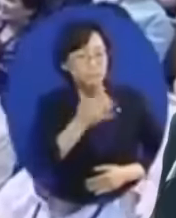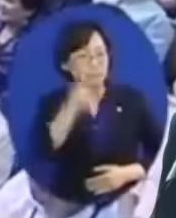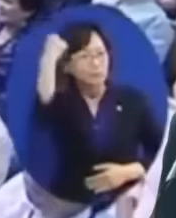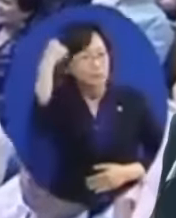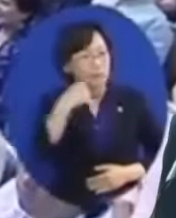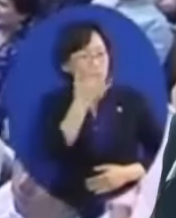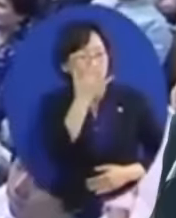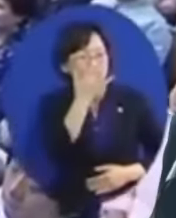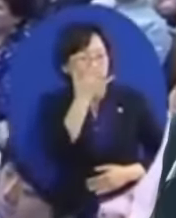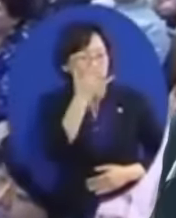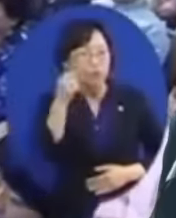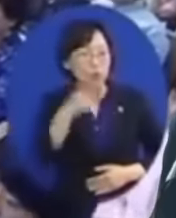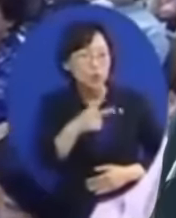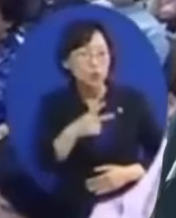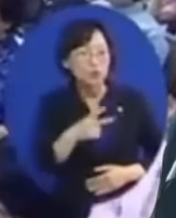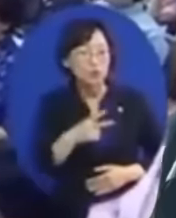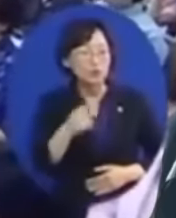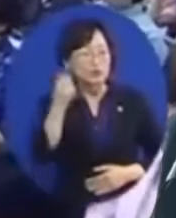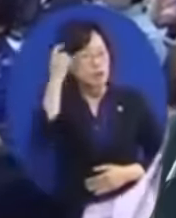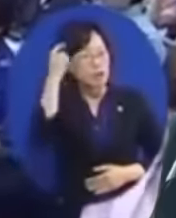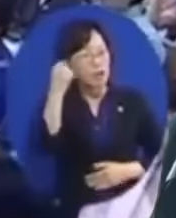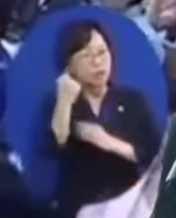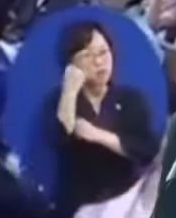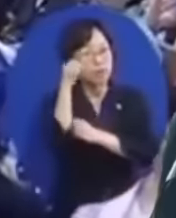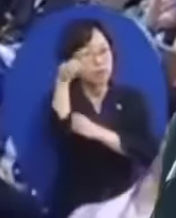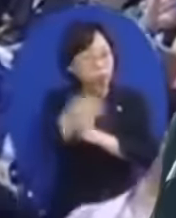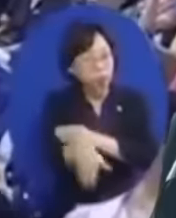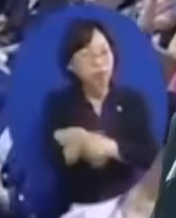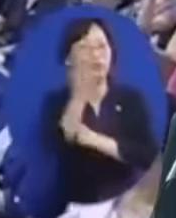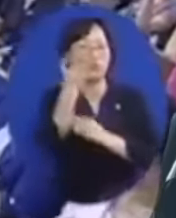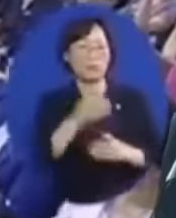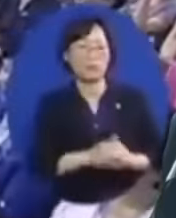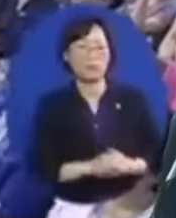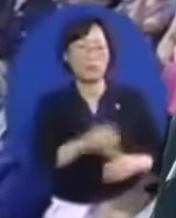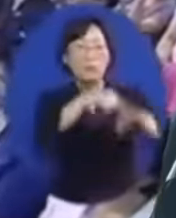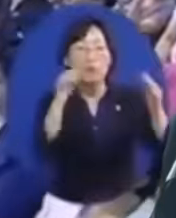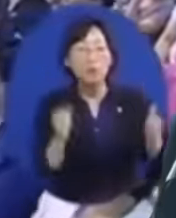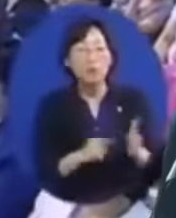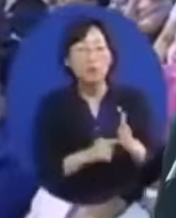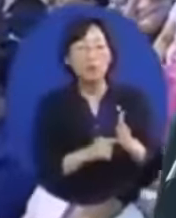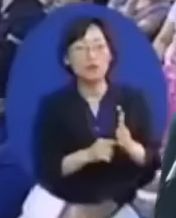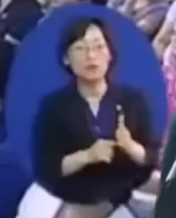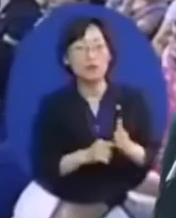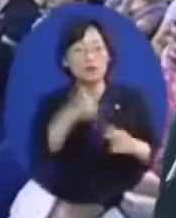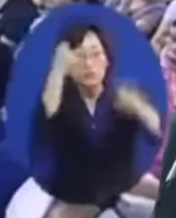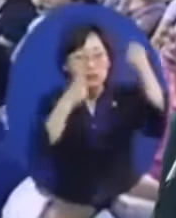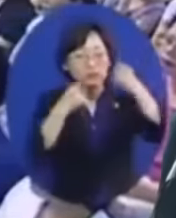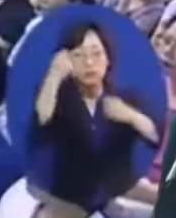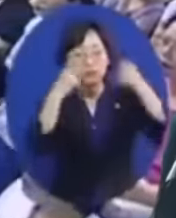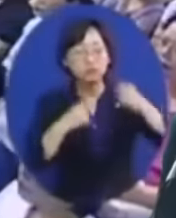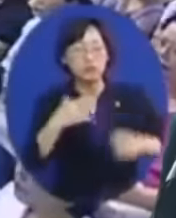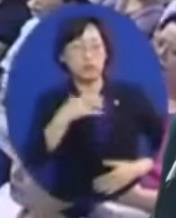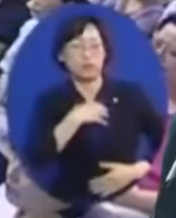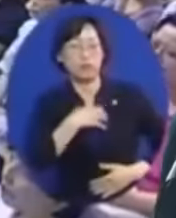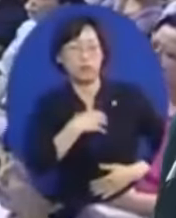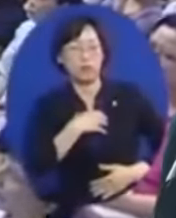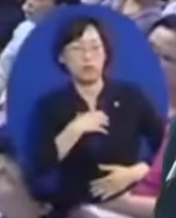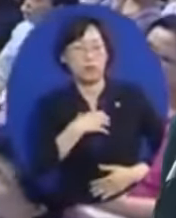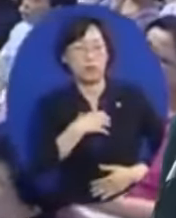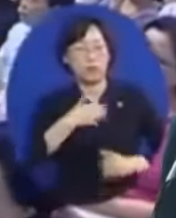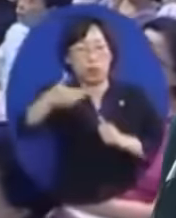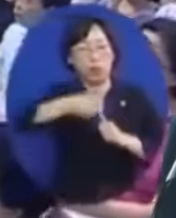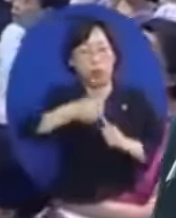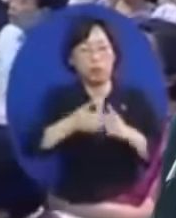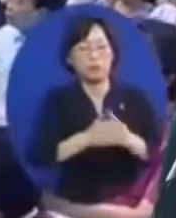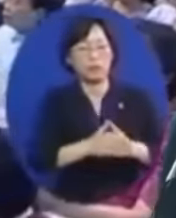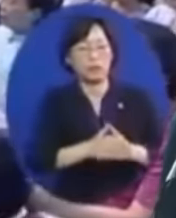혼란시키며 의지를 무력화하여 우리 삶을 무너뜨립니다. 또 마음의 슬픔과 불안을 증대시켜